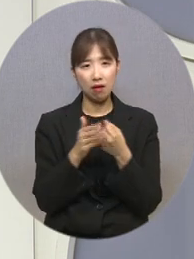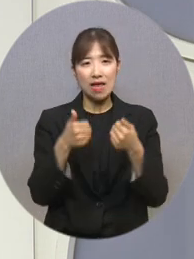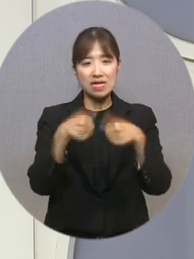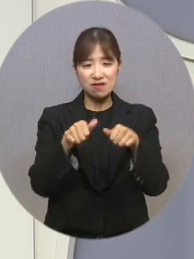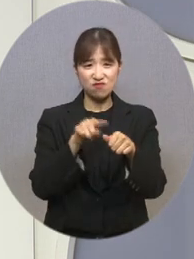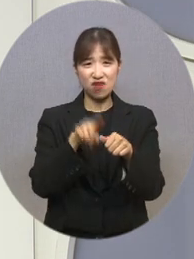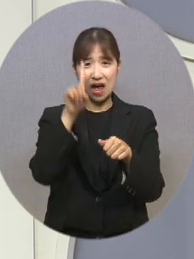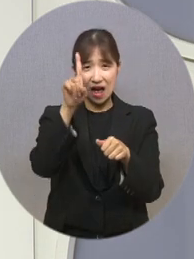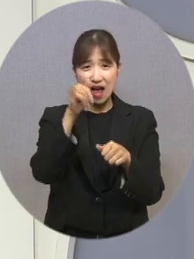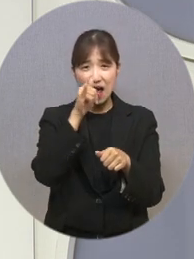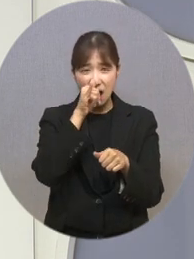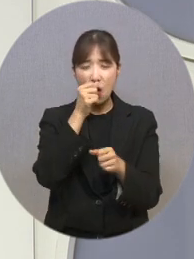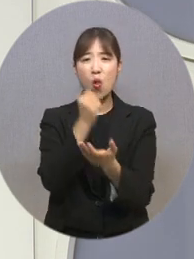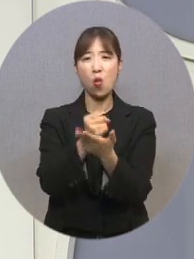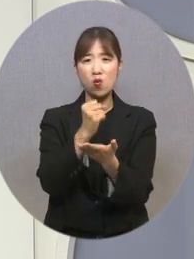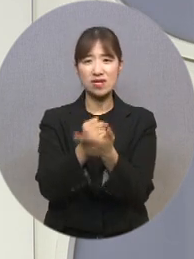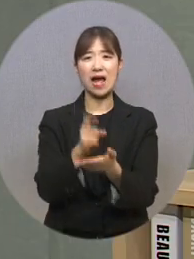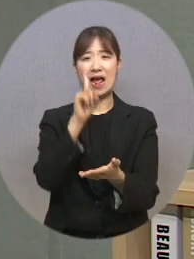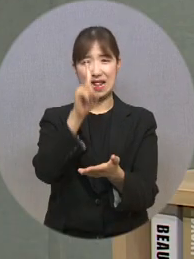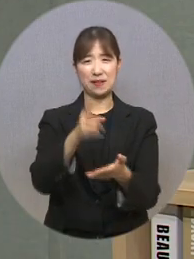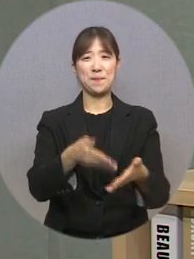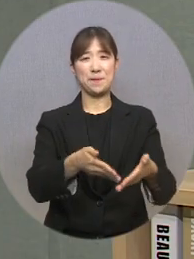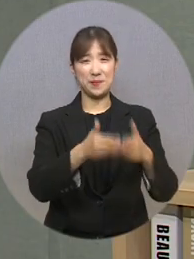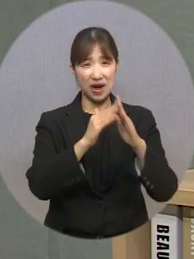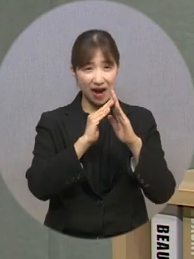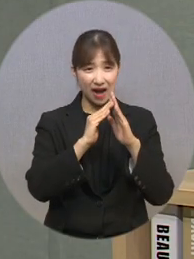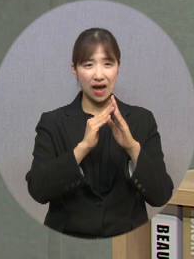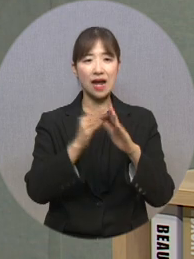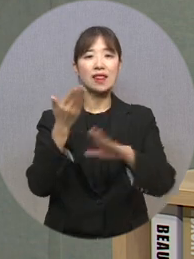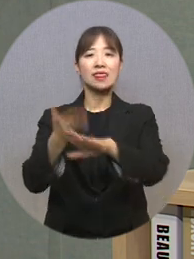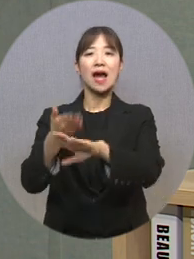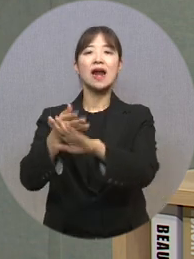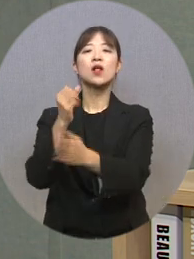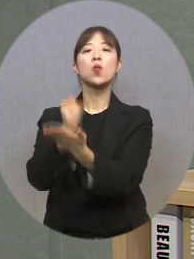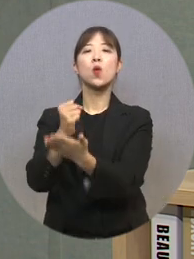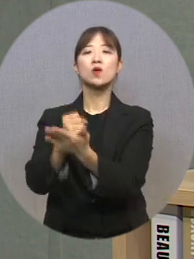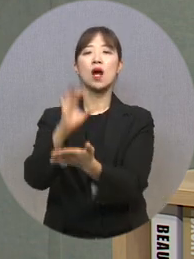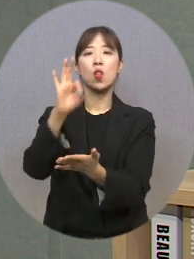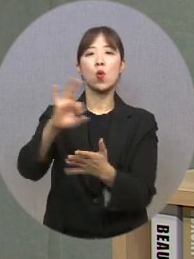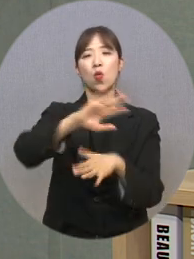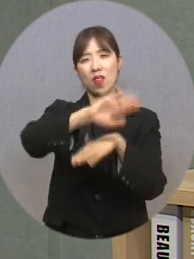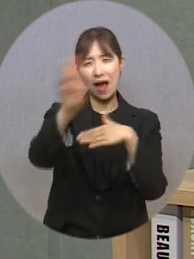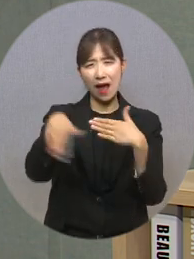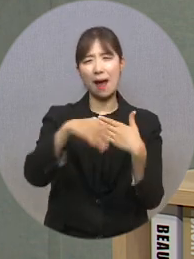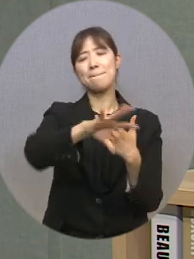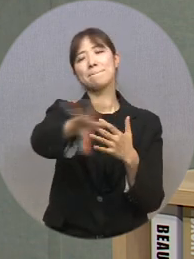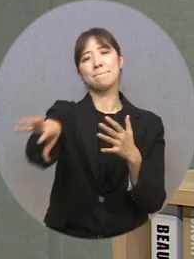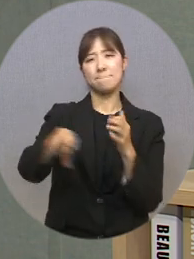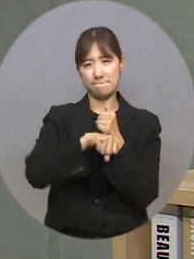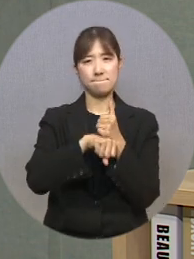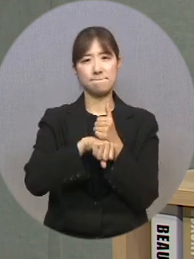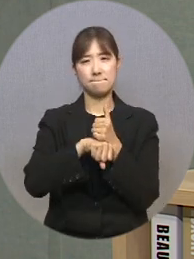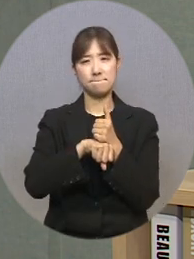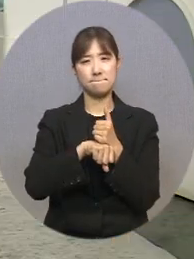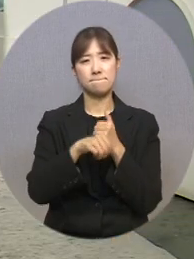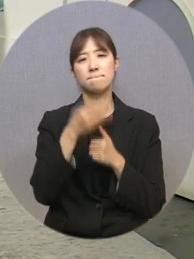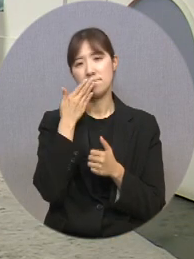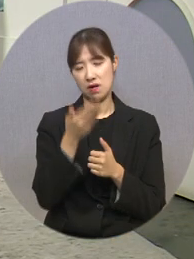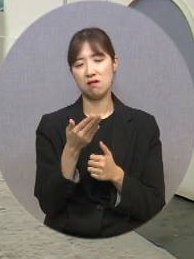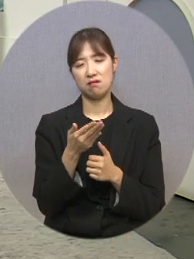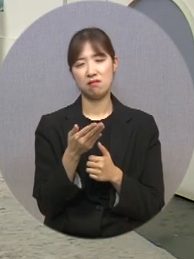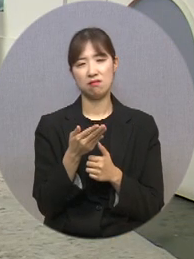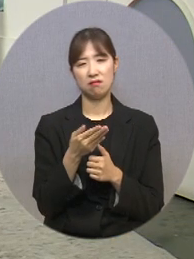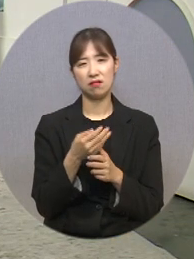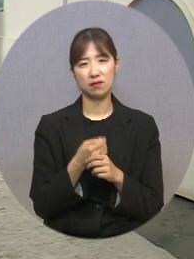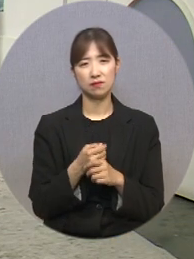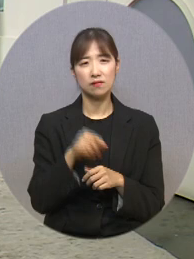하나 가지고 통장을 하나 개설해서 딴 통장에 있는 돈을 글로 다 모아서 빼갈 수가 있거든요. 아. 그렇게.